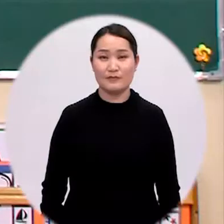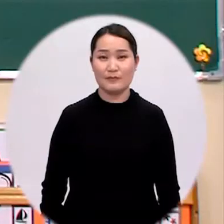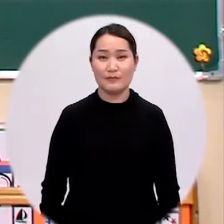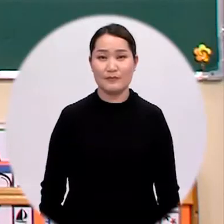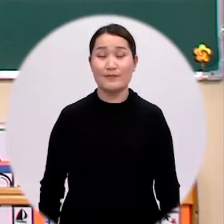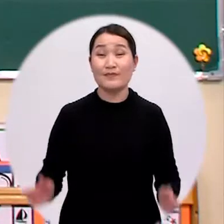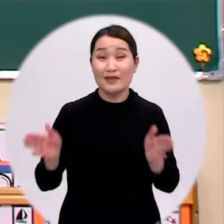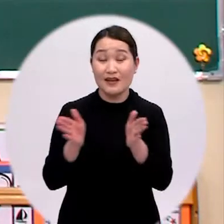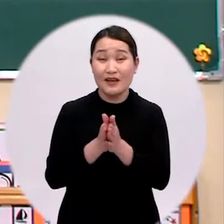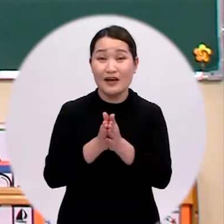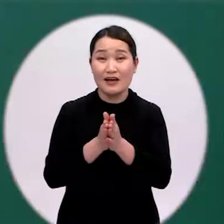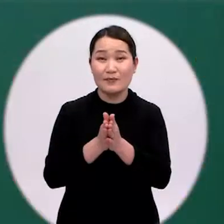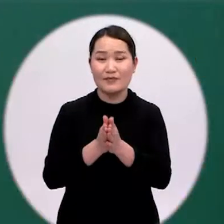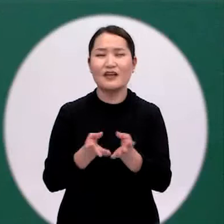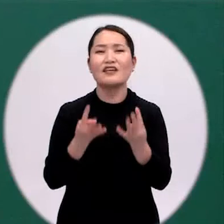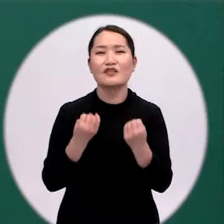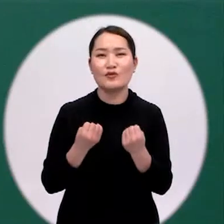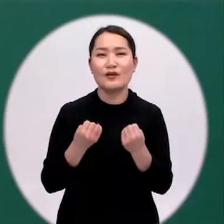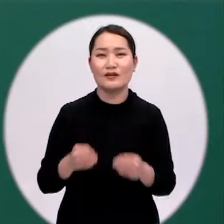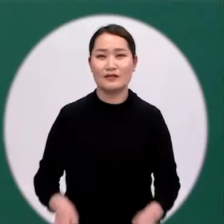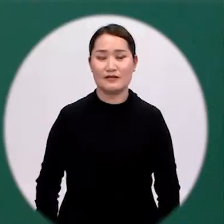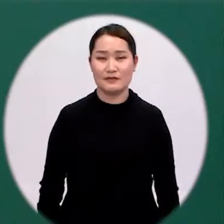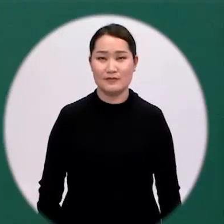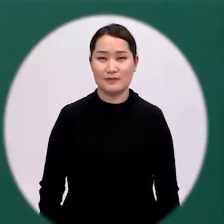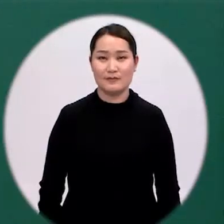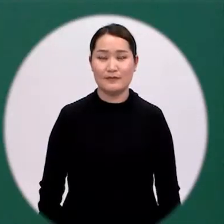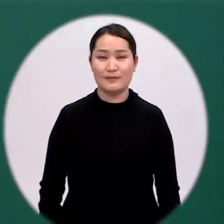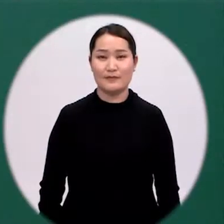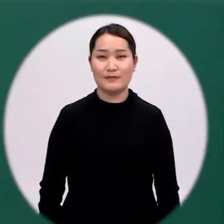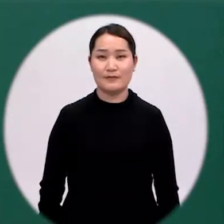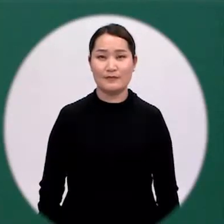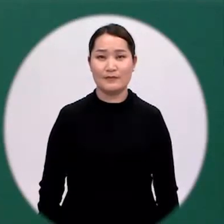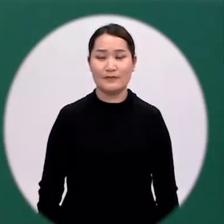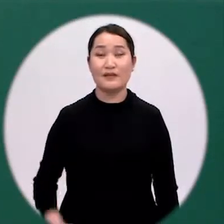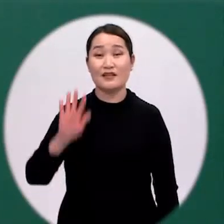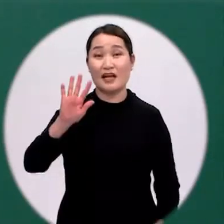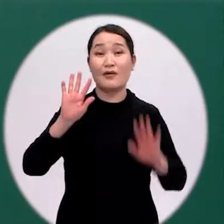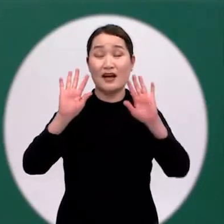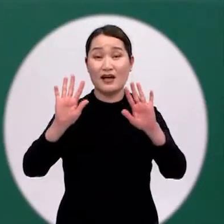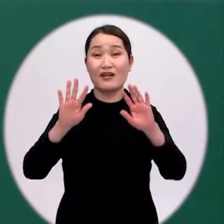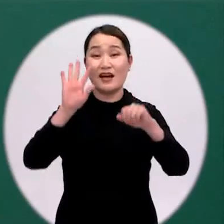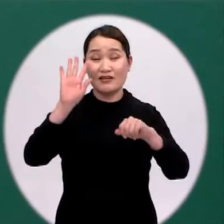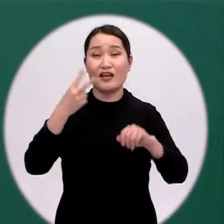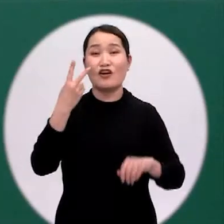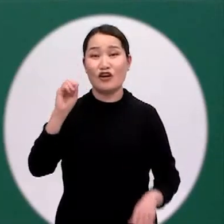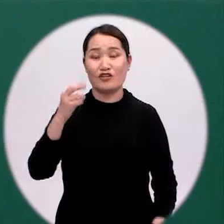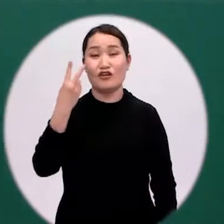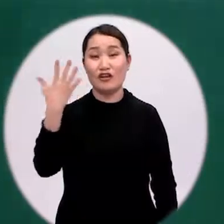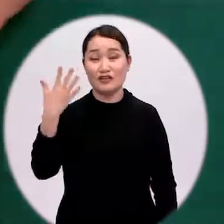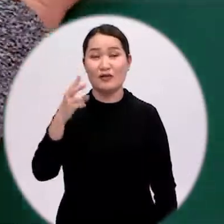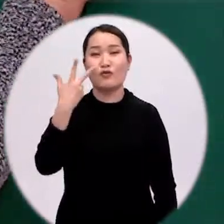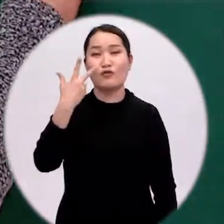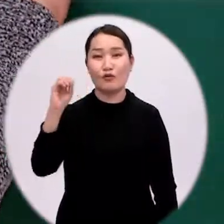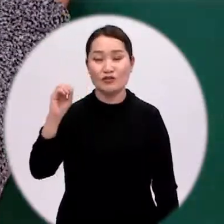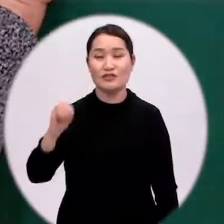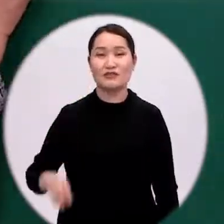дүү хоёр нилээд хэдэн төгрөгтэй вэ? 5 10 15 20 25 30. За